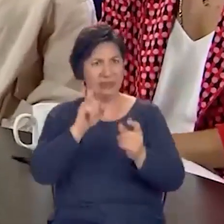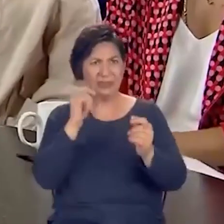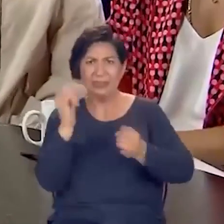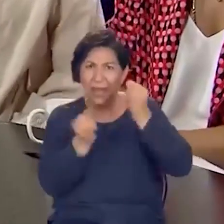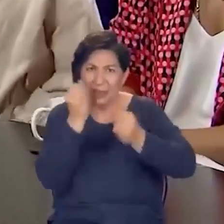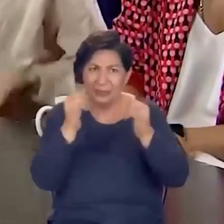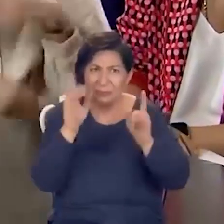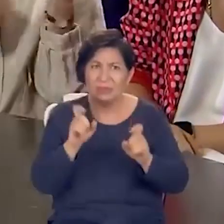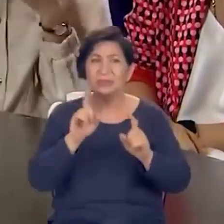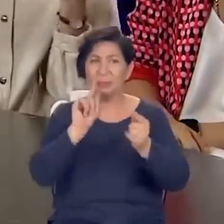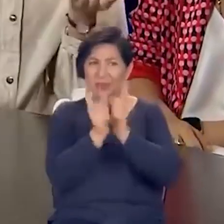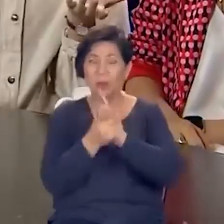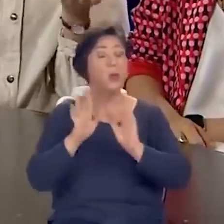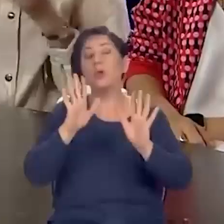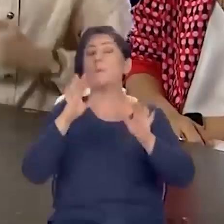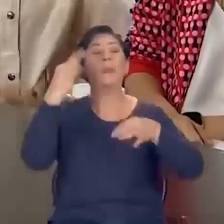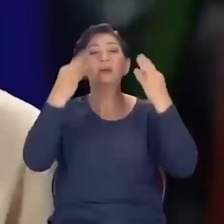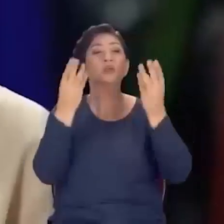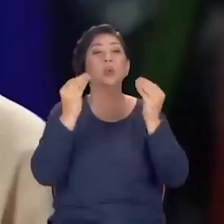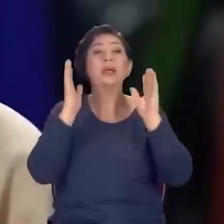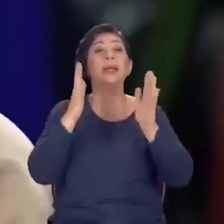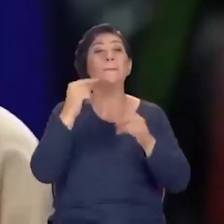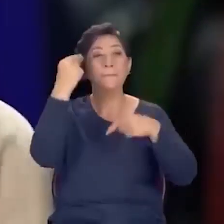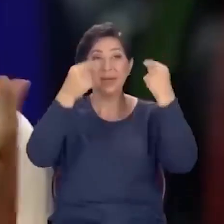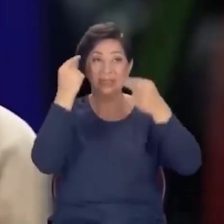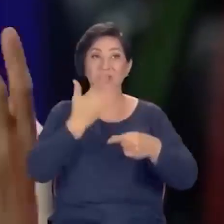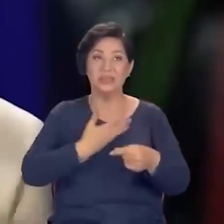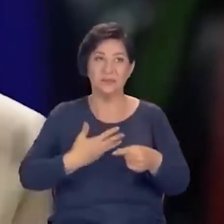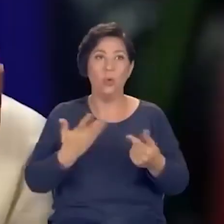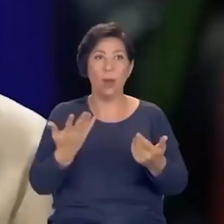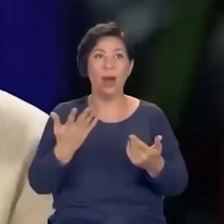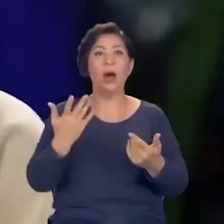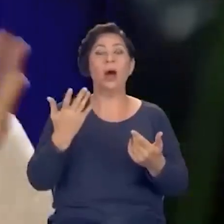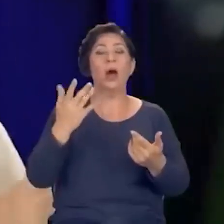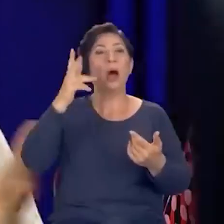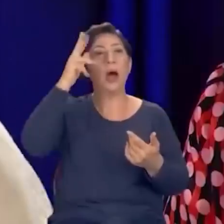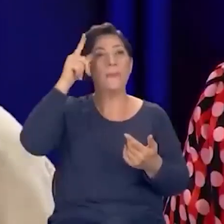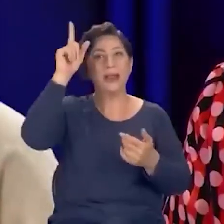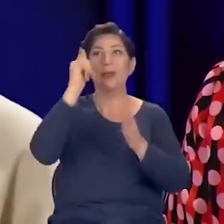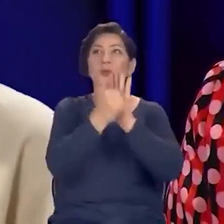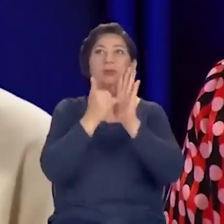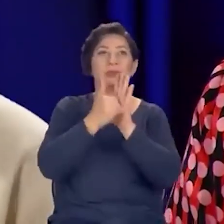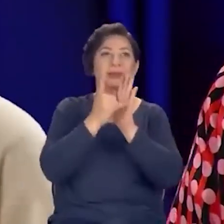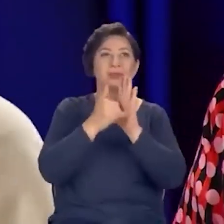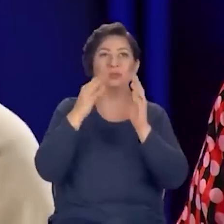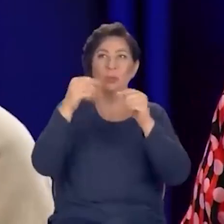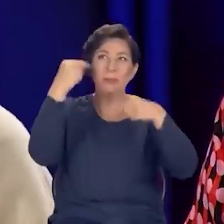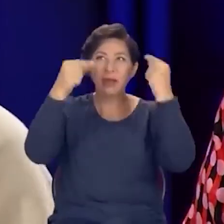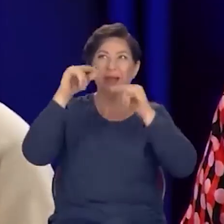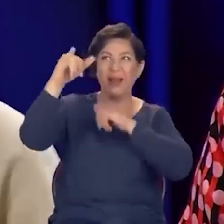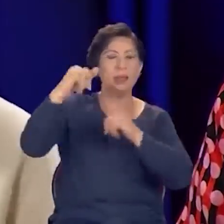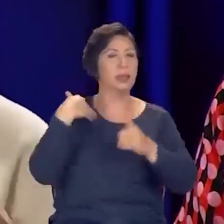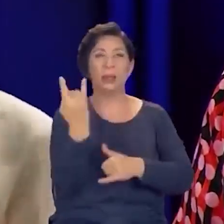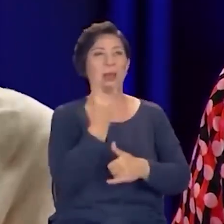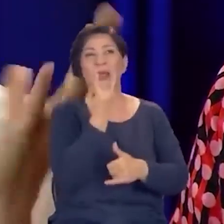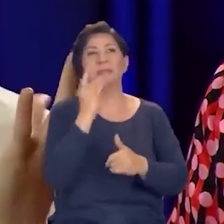tam tersi mi? Yani çok makyaja karşıyım derken makyajı seviyorum ama ben de tabii ki özellikle Amerikalı YouTuber'ların yaptığı gibi makyajlarla dışarıda gezmiyorum.